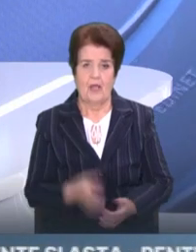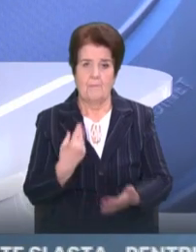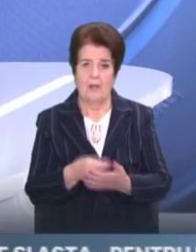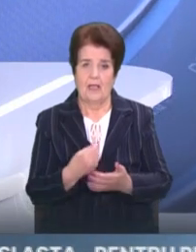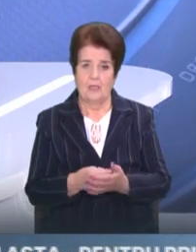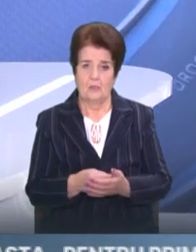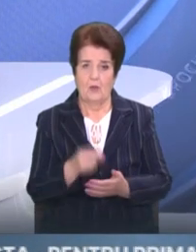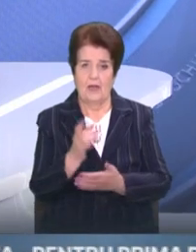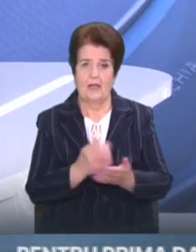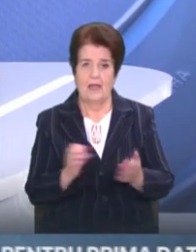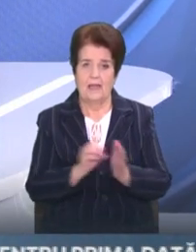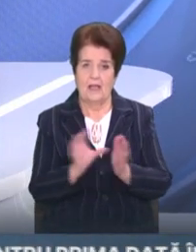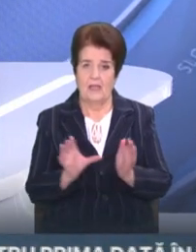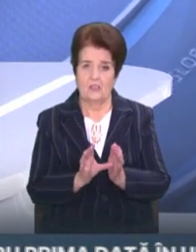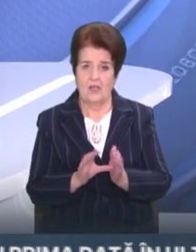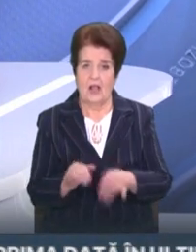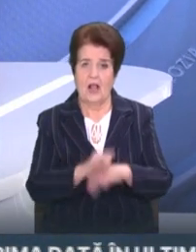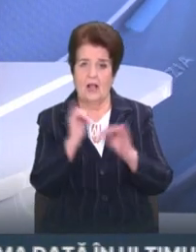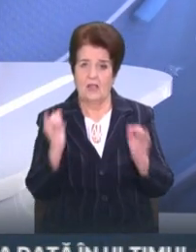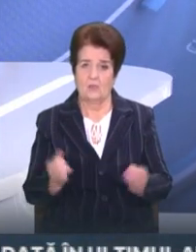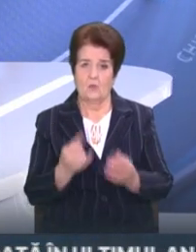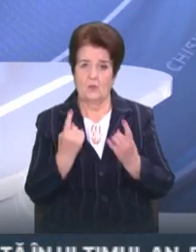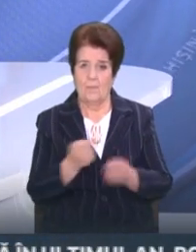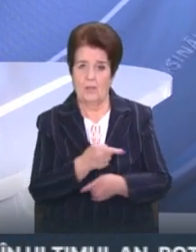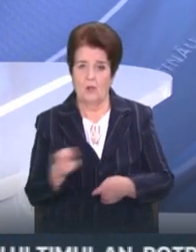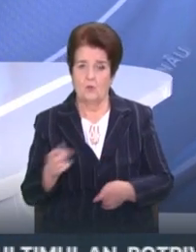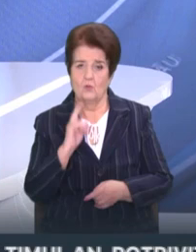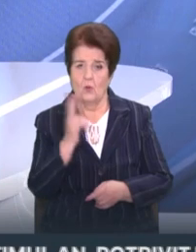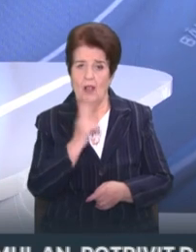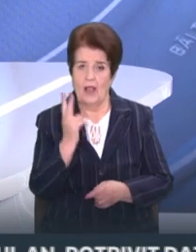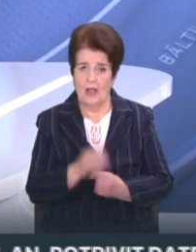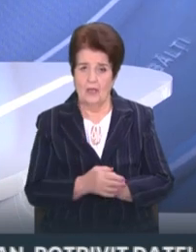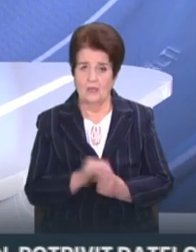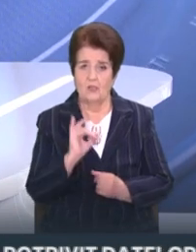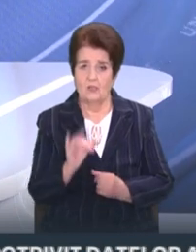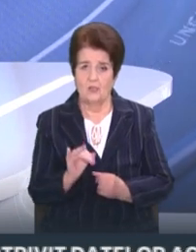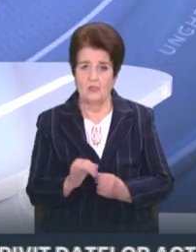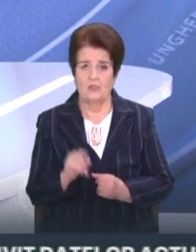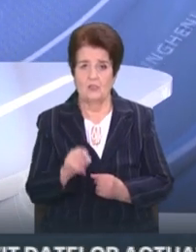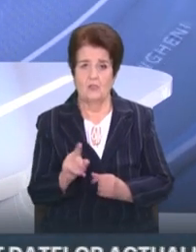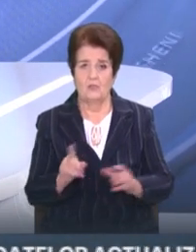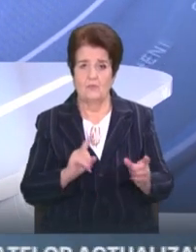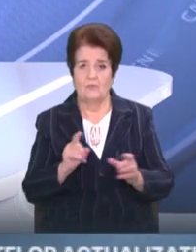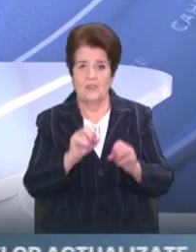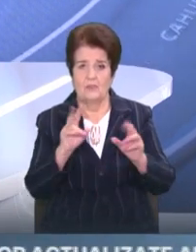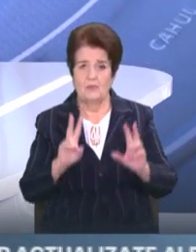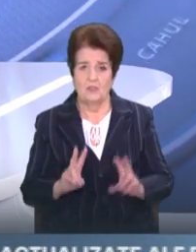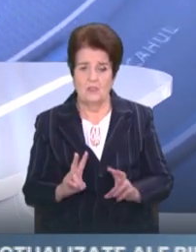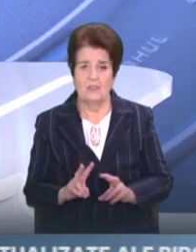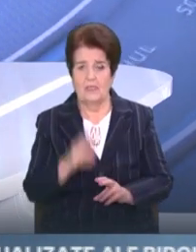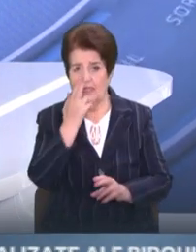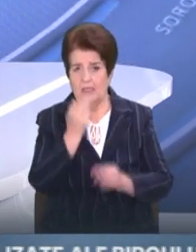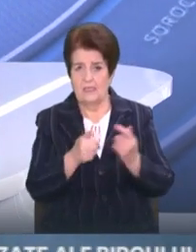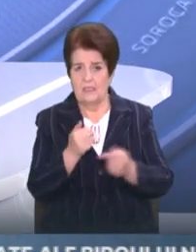Prețurile la resursele energetice au crescut constant pe parcursul ultimilor 2 ani și nu este doar o tendință specifică pieței interne a